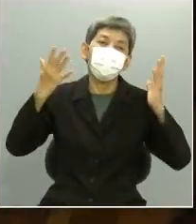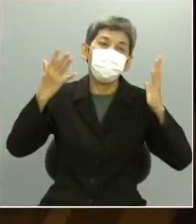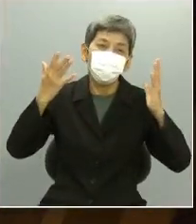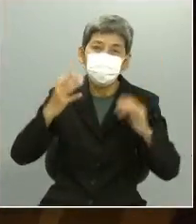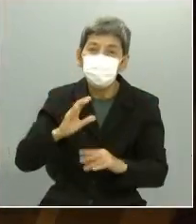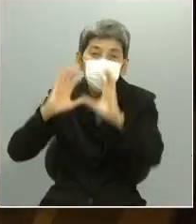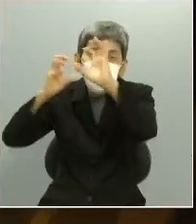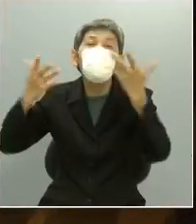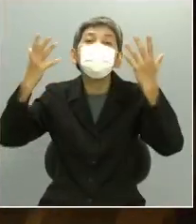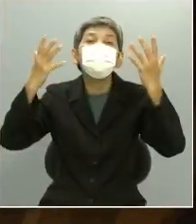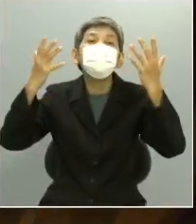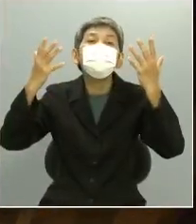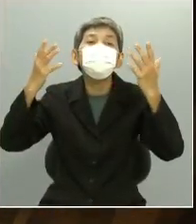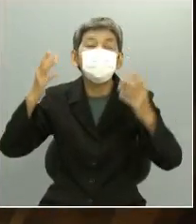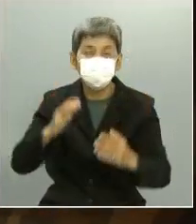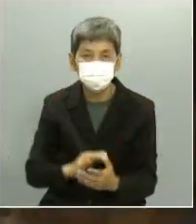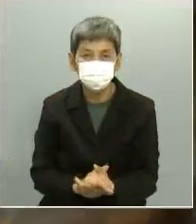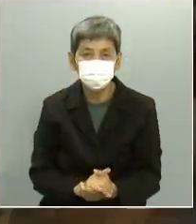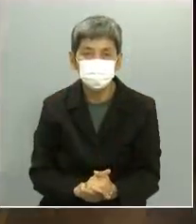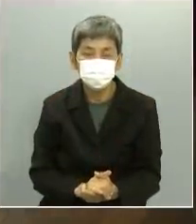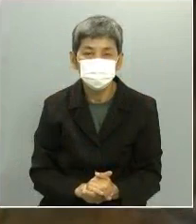จบ โอ้อาหารแบบ